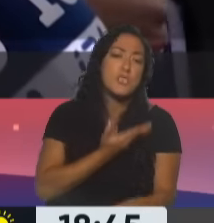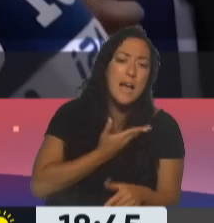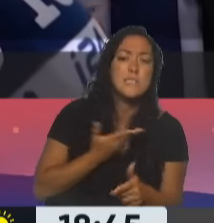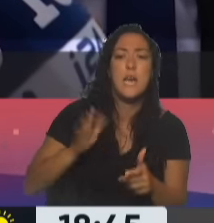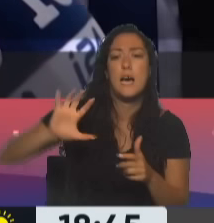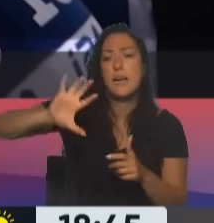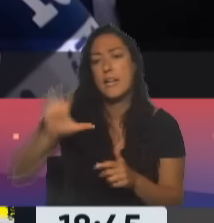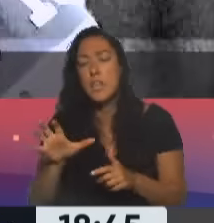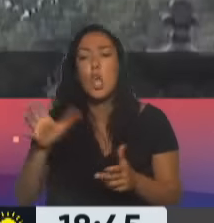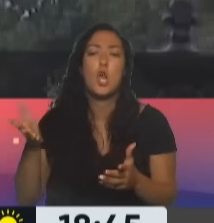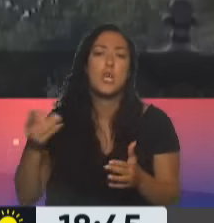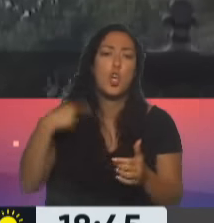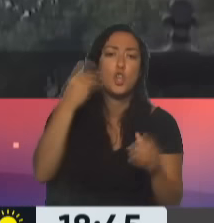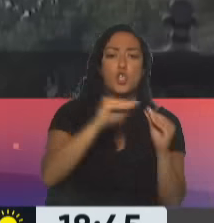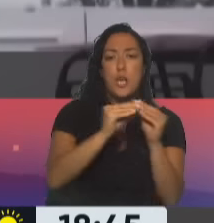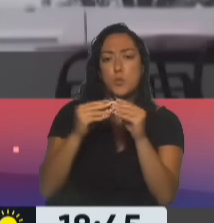בדברים כלליים אחרים.